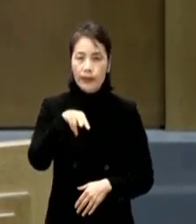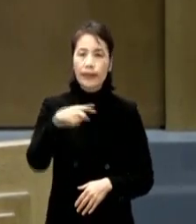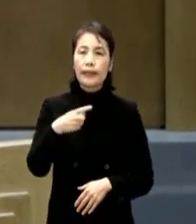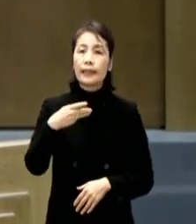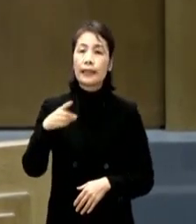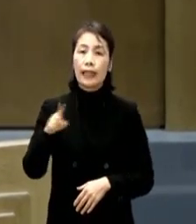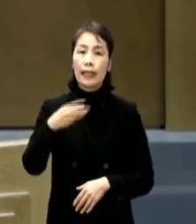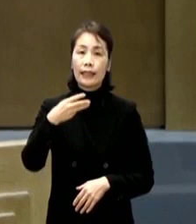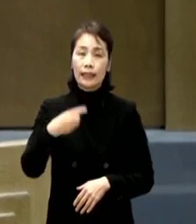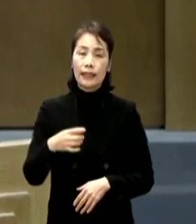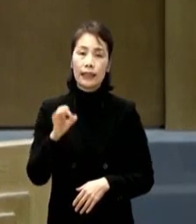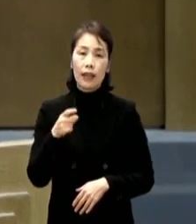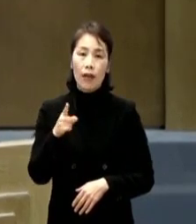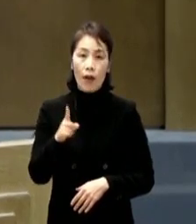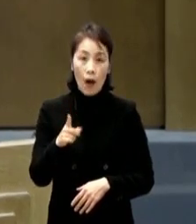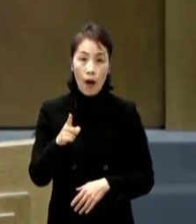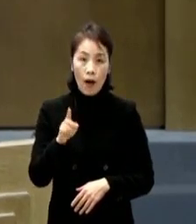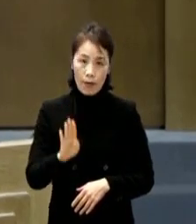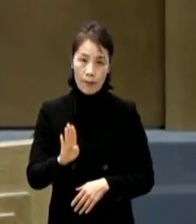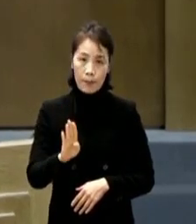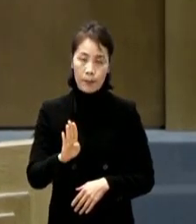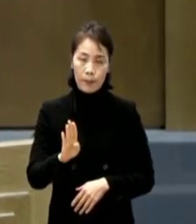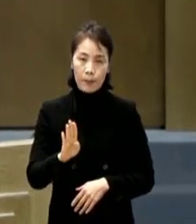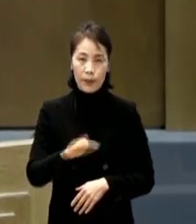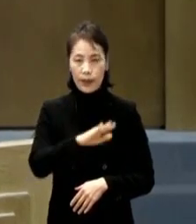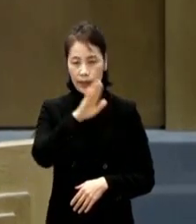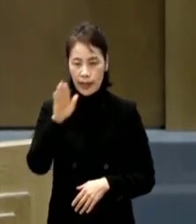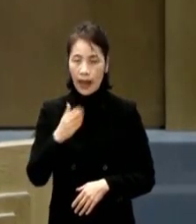천국을 본격적으로 열겠습니다.